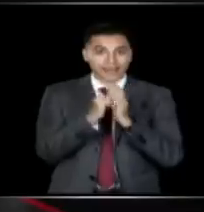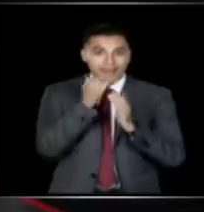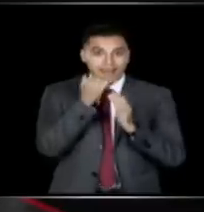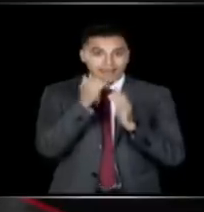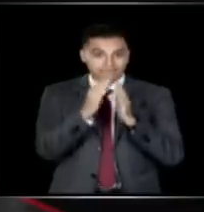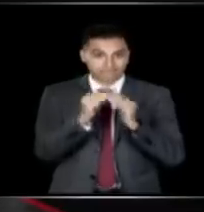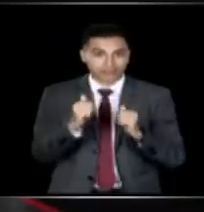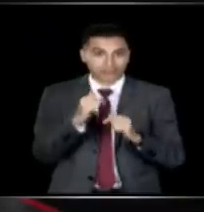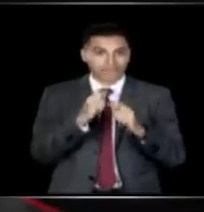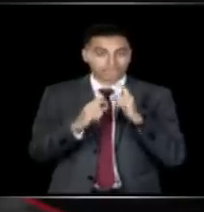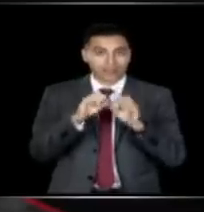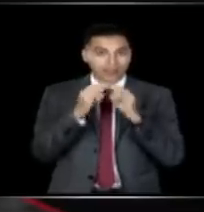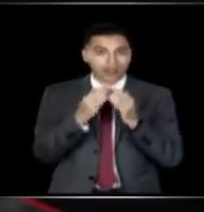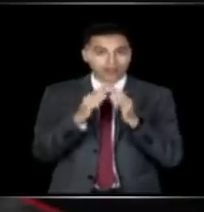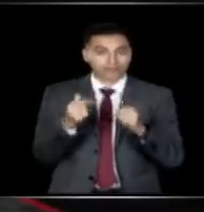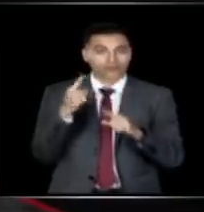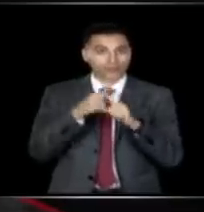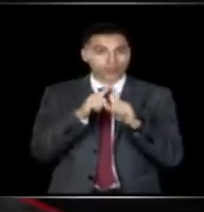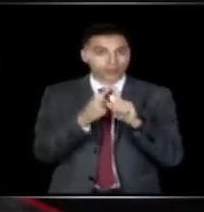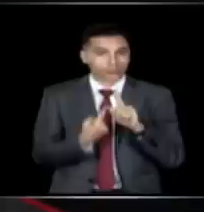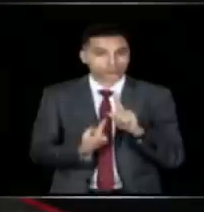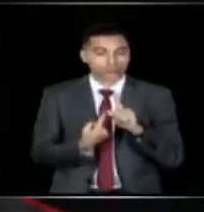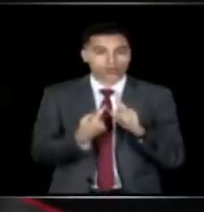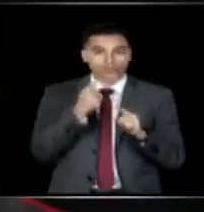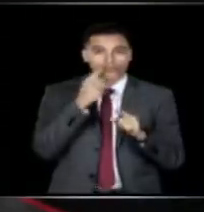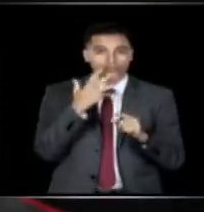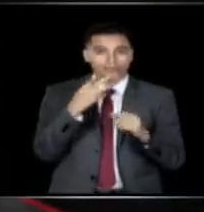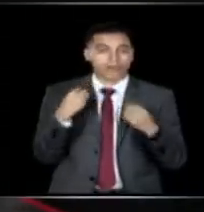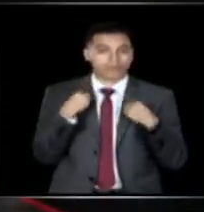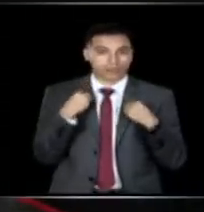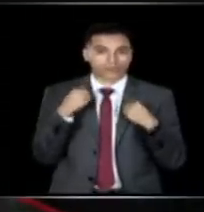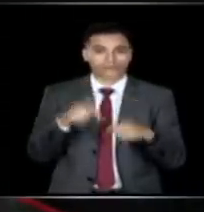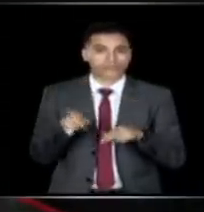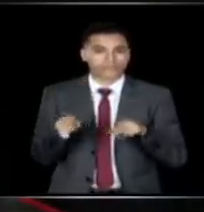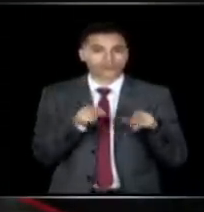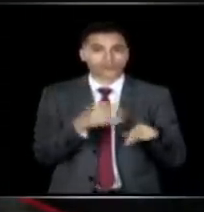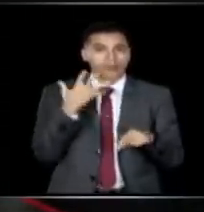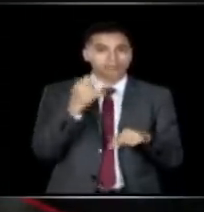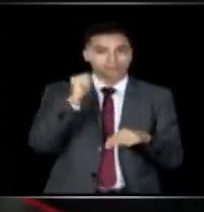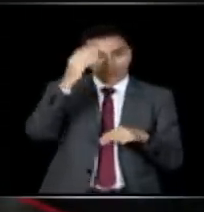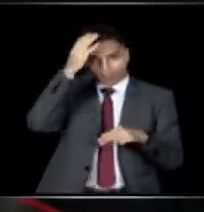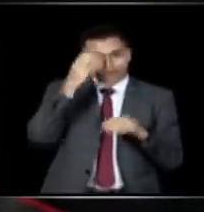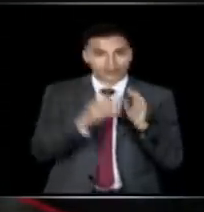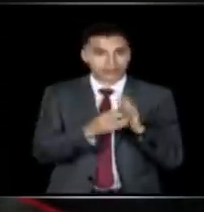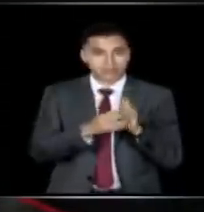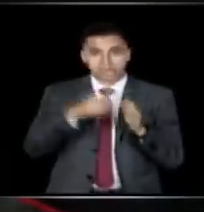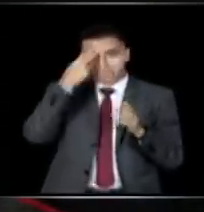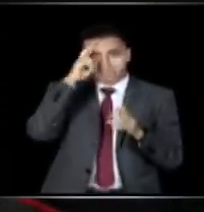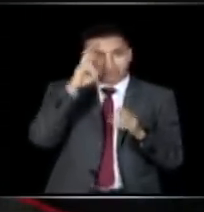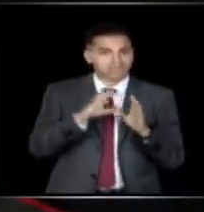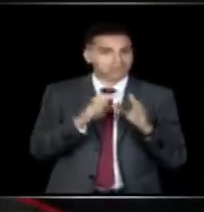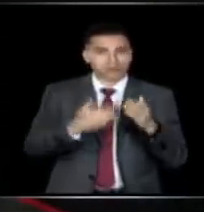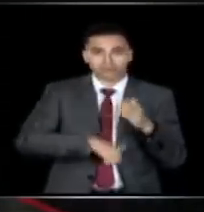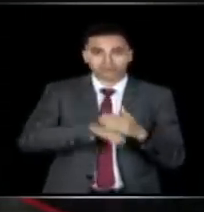المصري، بنك أهل مصر ووزارة الشباب والرياضة. في الموسم الخامس من العباقرة جامعات، مين يا ترى